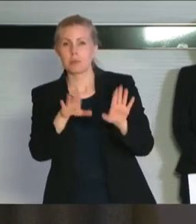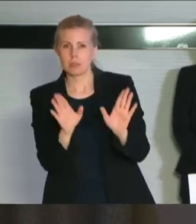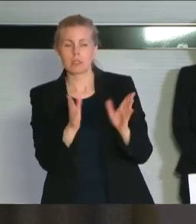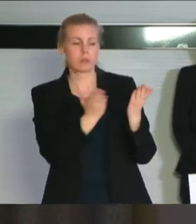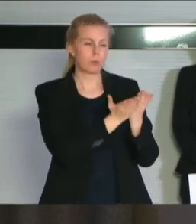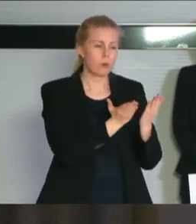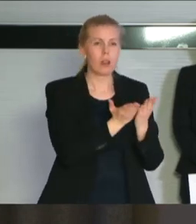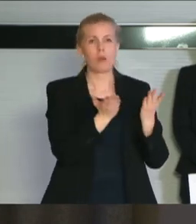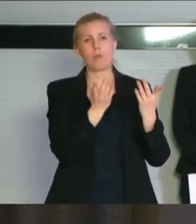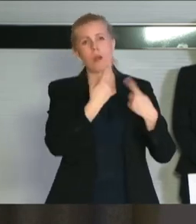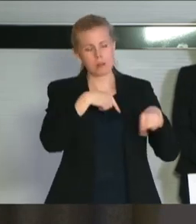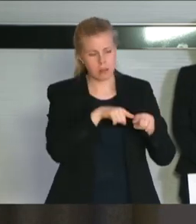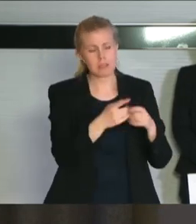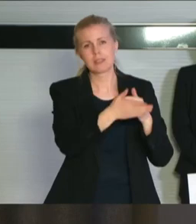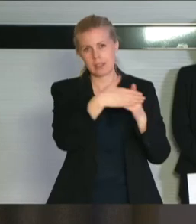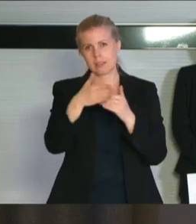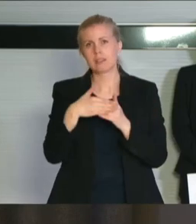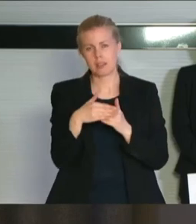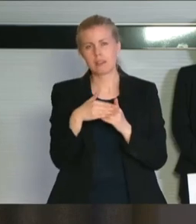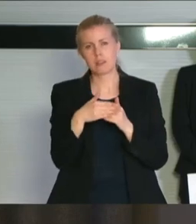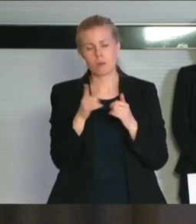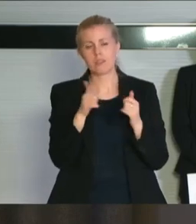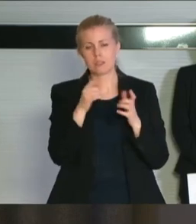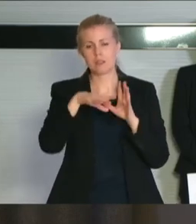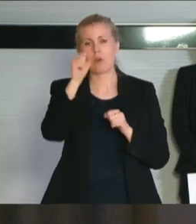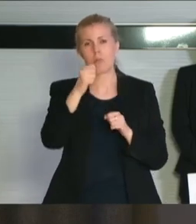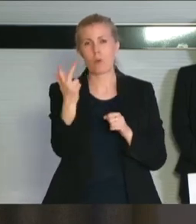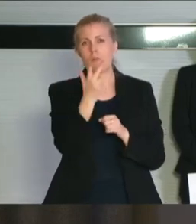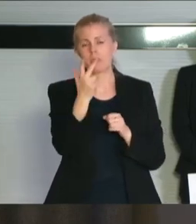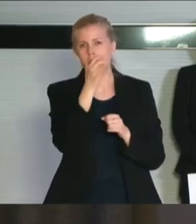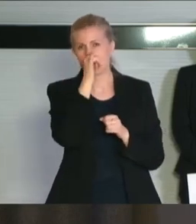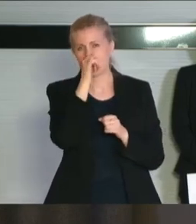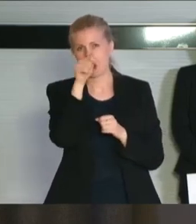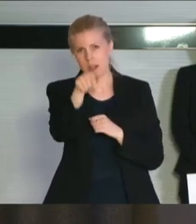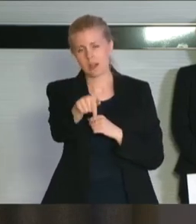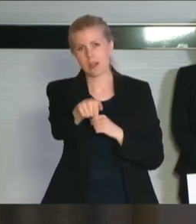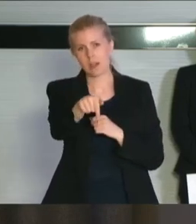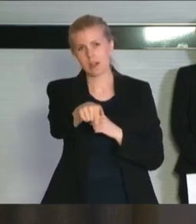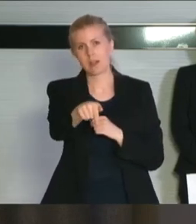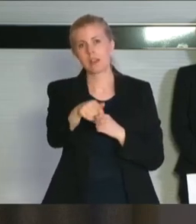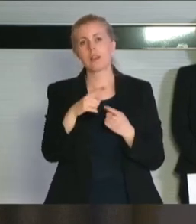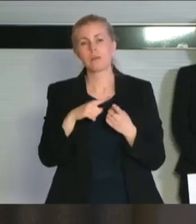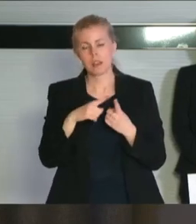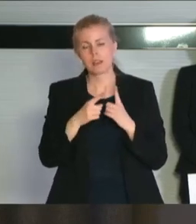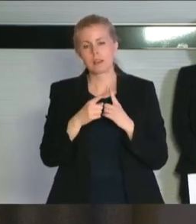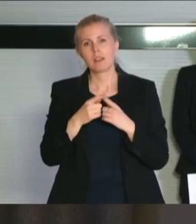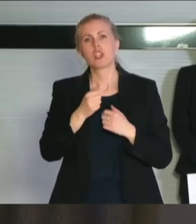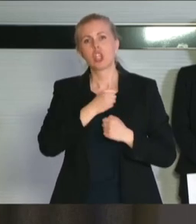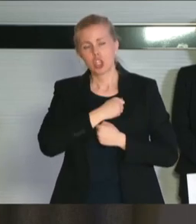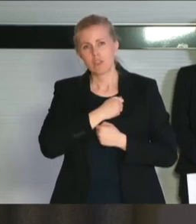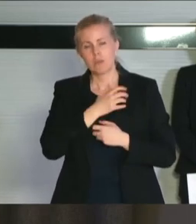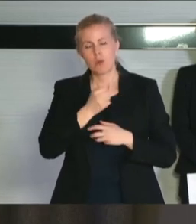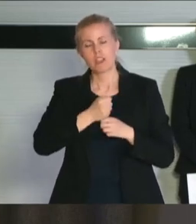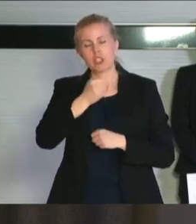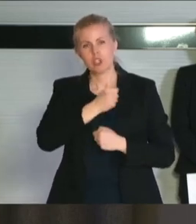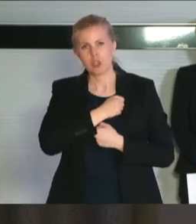barnehage stengt, og så må vi komme tilbake igjen til det 8. april. Men en skal være veldig trygg på at akkurat det forholdet der, det